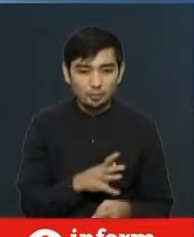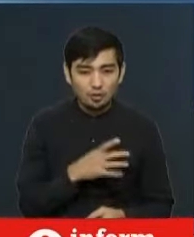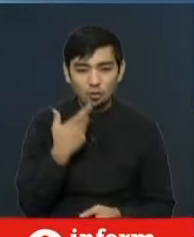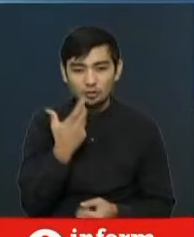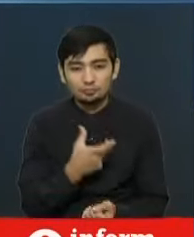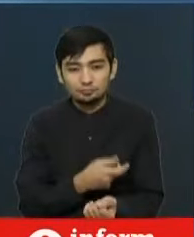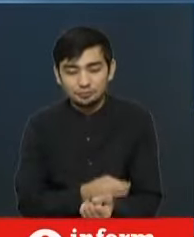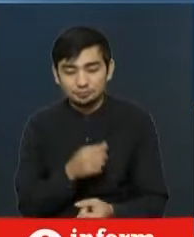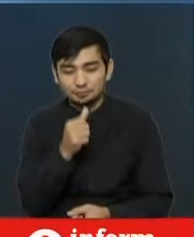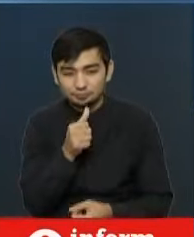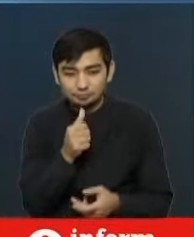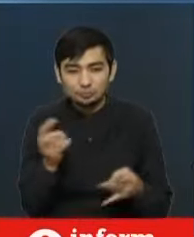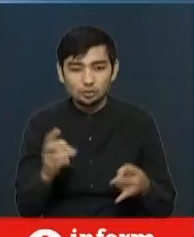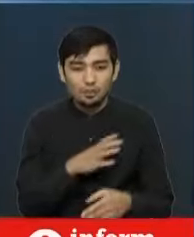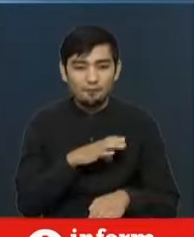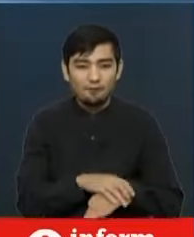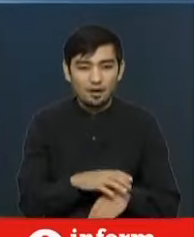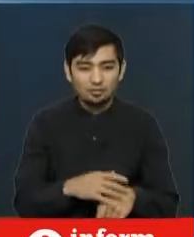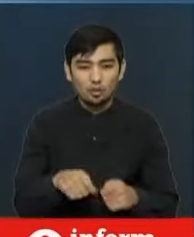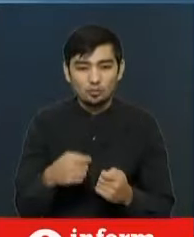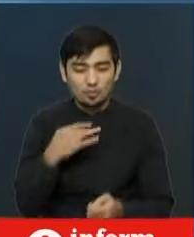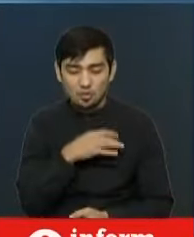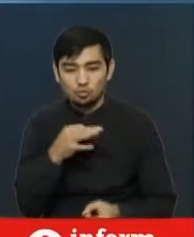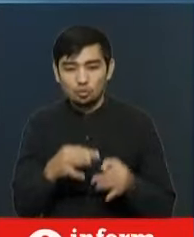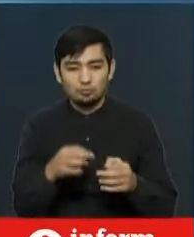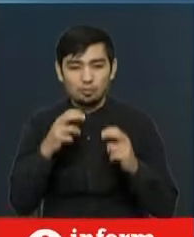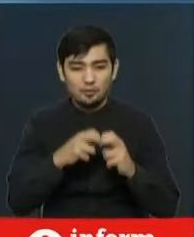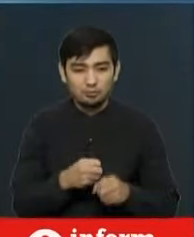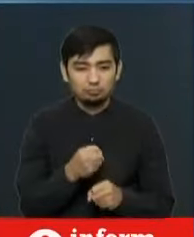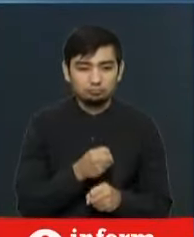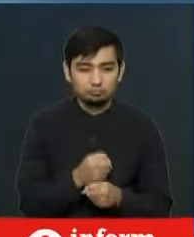қабылдау туралы бұйрық енгізілді. Аталған факты бойынша сотқа дейінгі тергеу амалдары жүргізілуде.